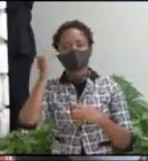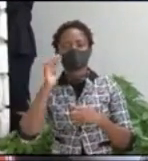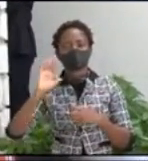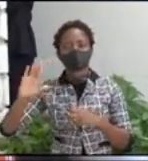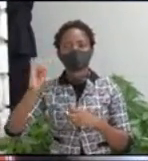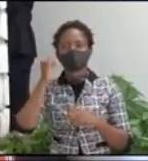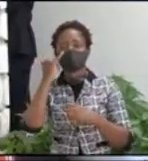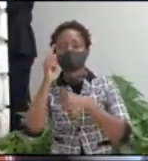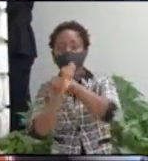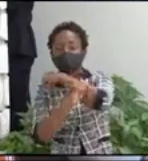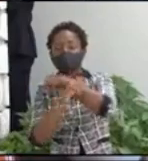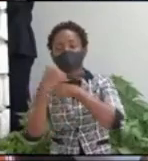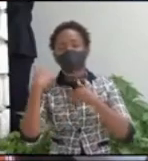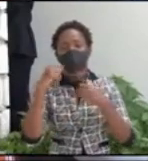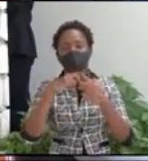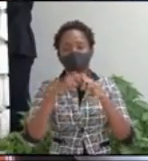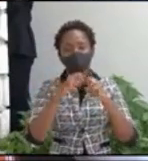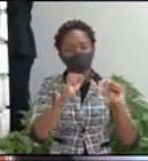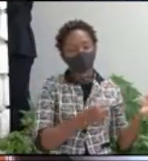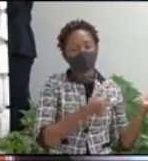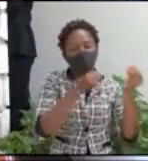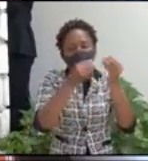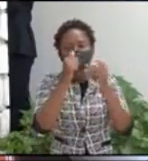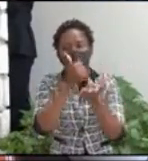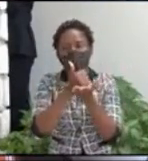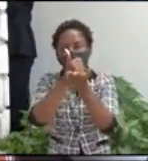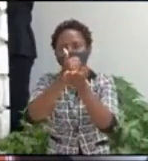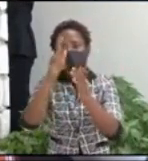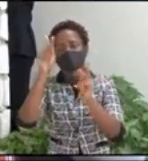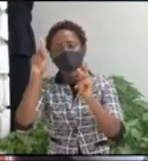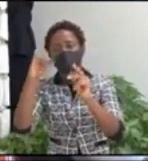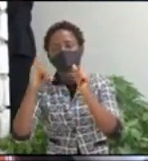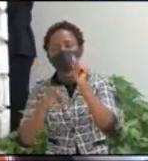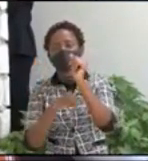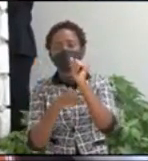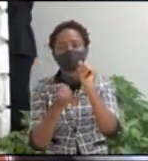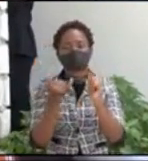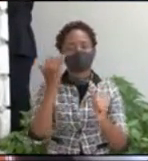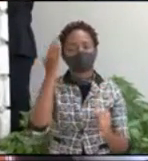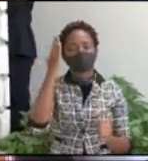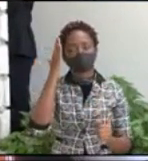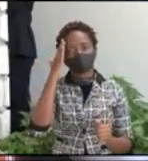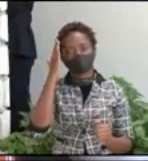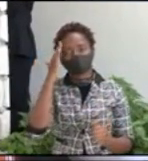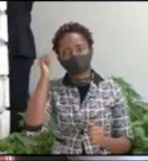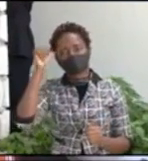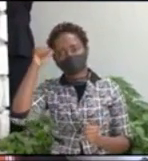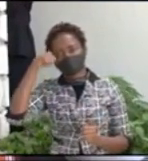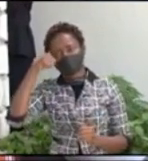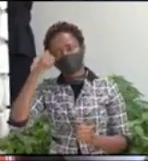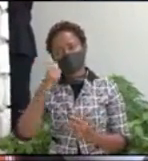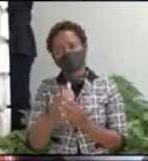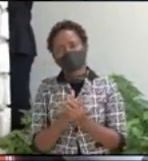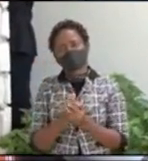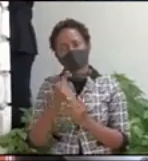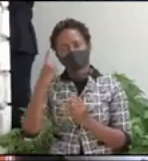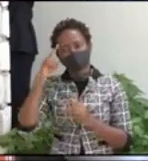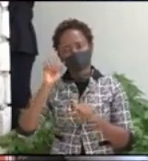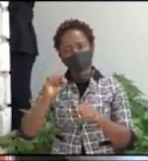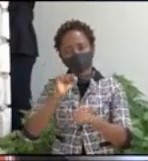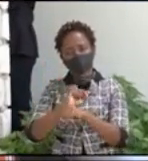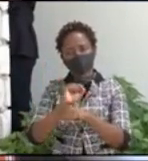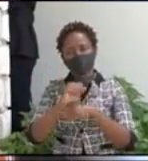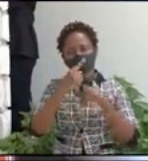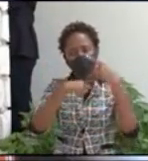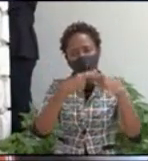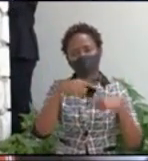les anagab avec Tigouave on coûte main. Ça veut dire mon Jacmel songe problème car Jacmel là travail pour nous résoudre pour nous tourner vers